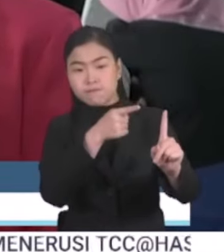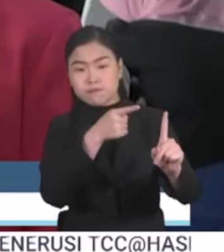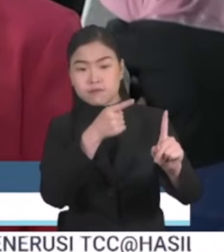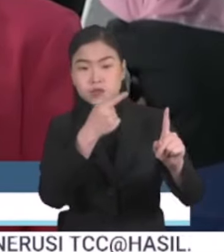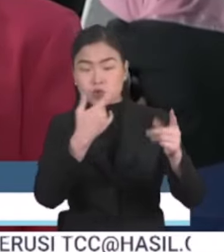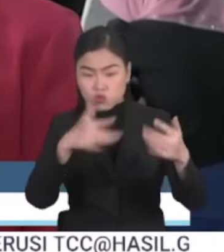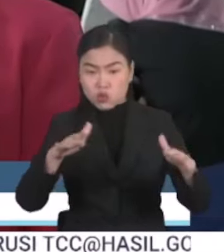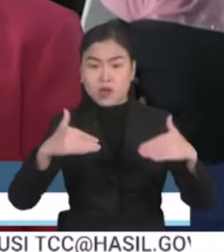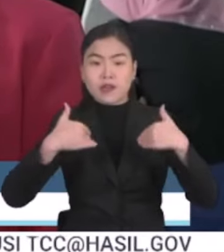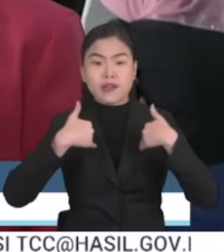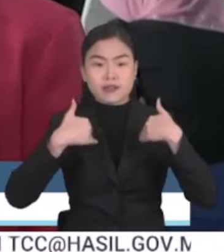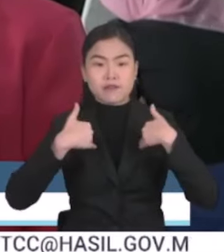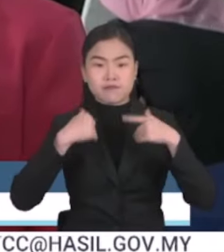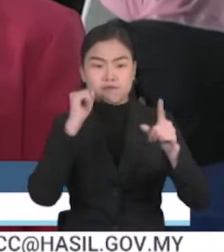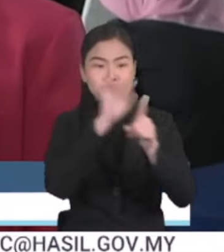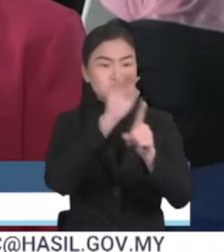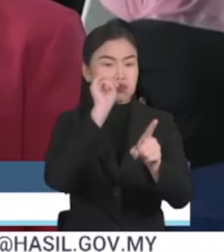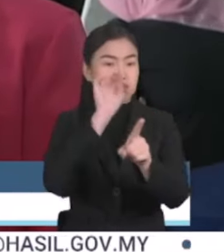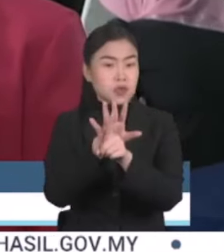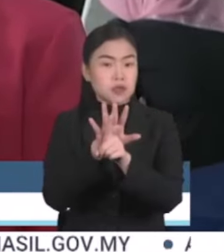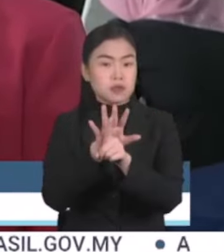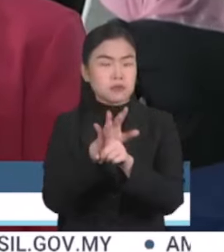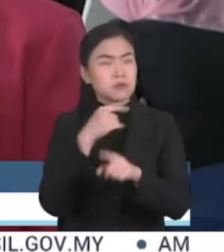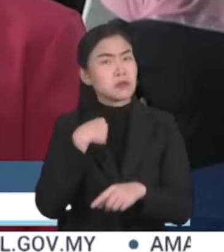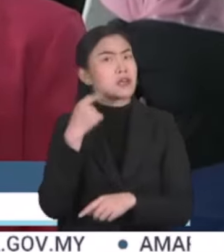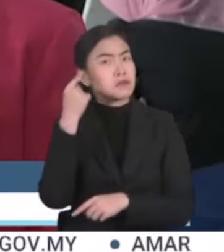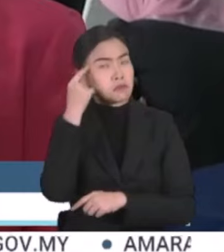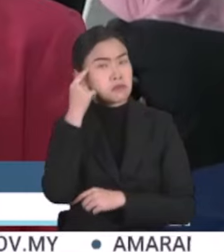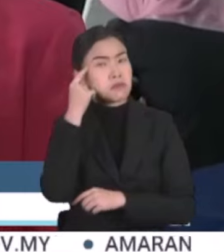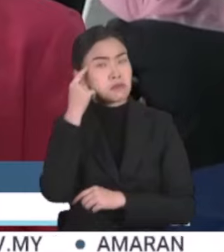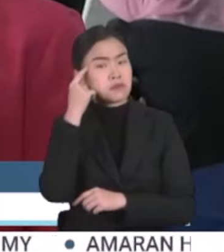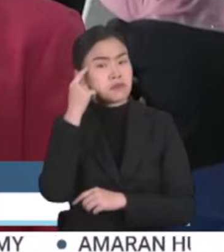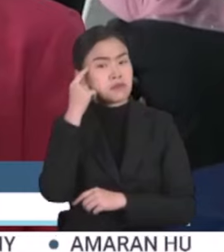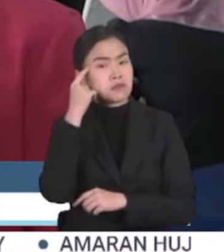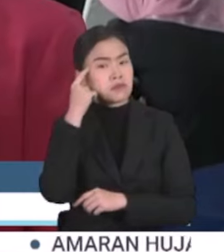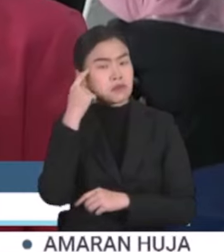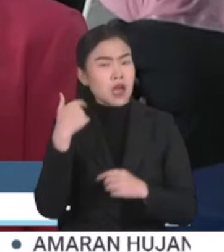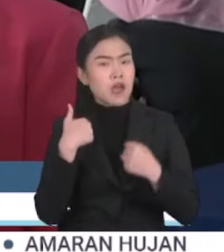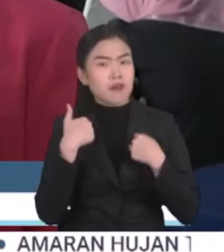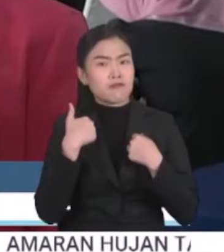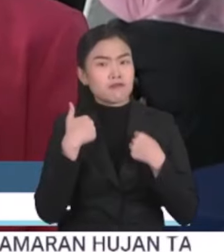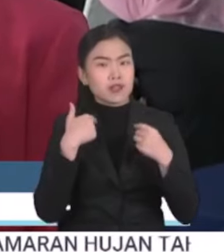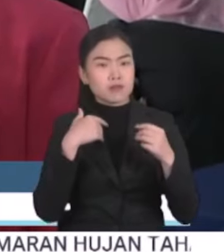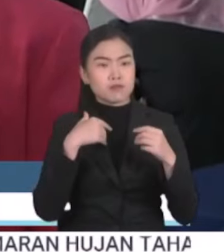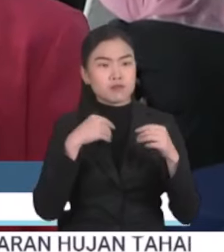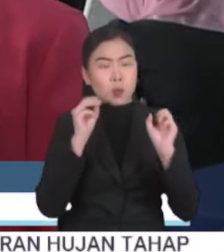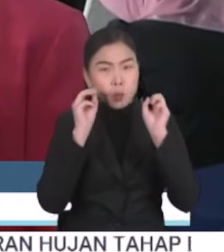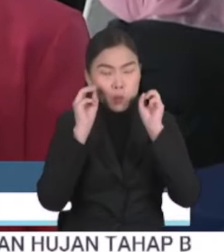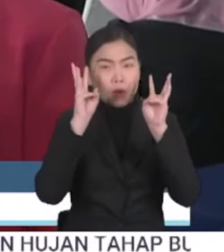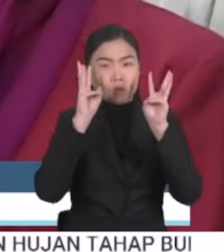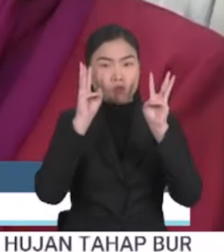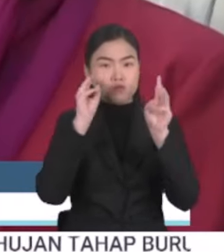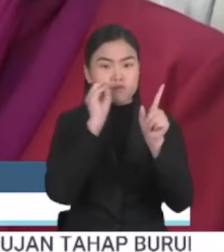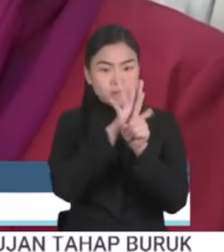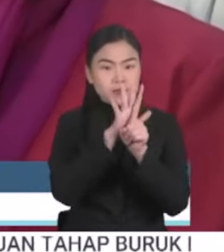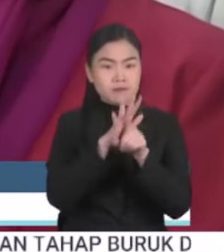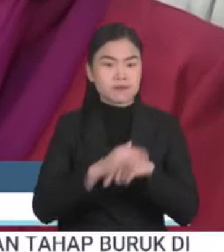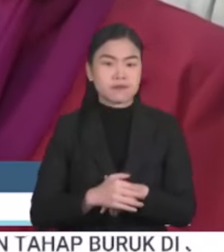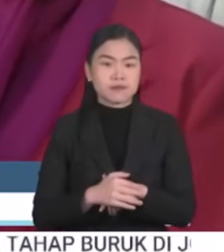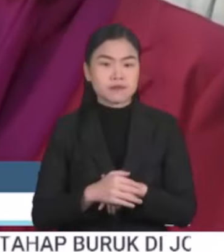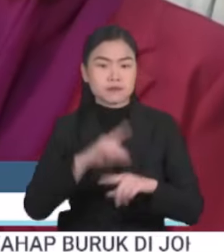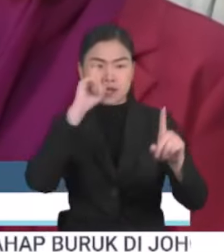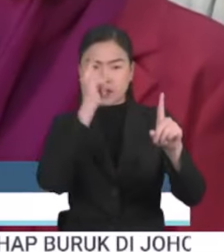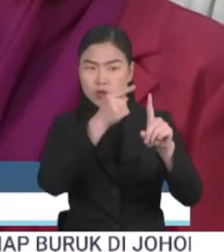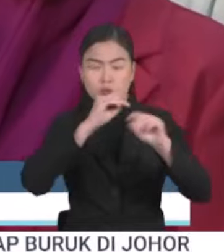telah membuahkan impak-impak yang saya rasa ada wow factor. Okay. Hala Tuju